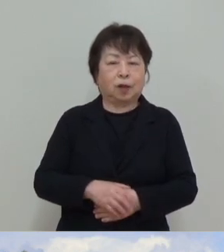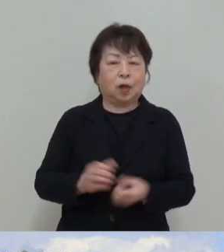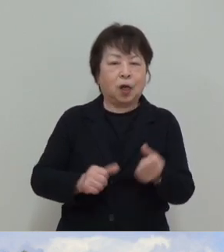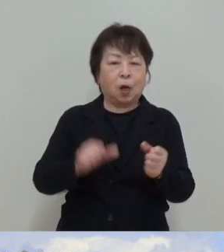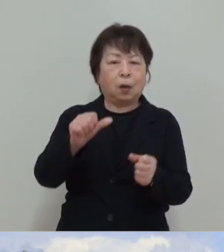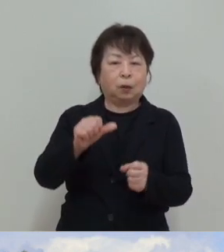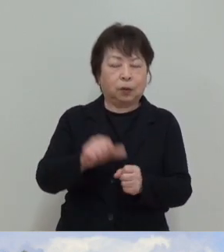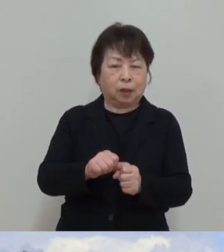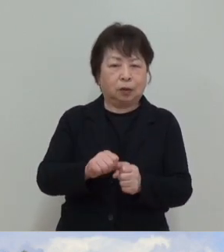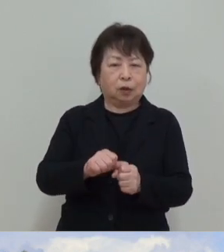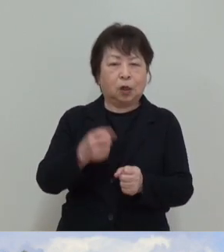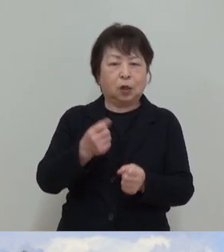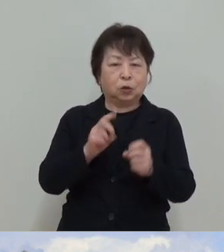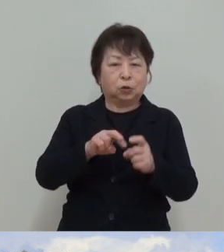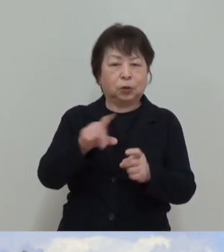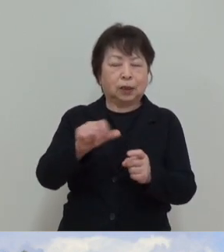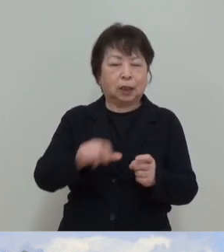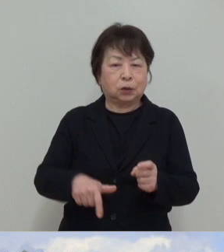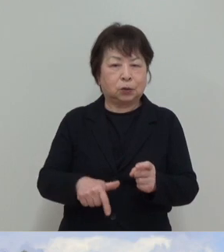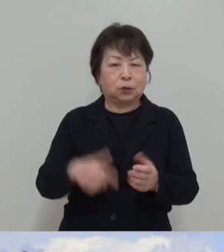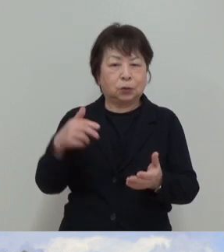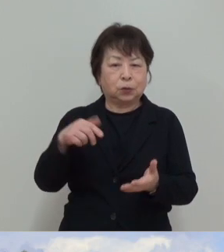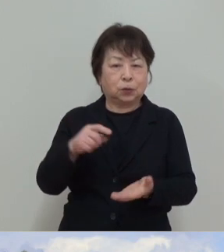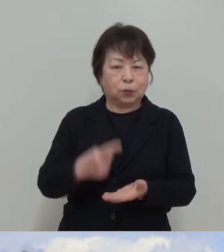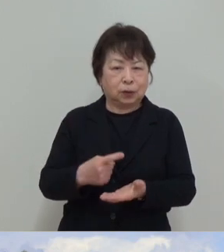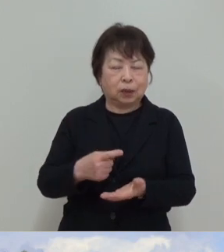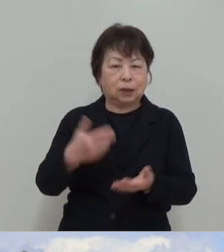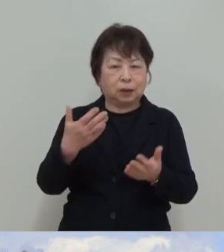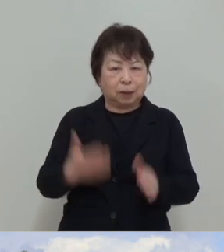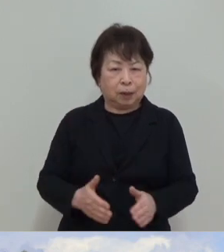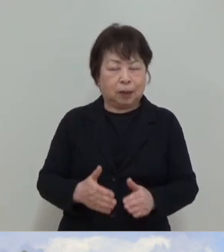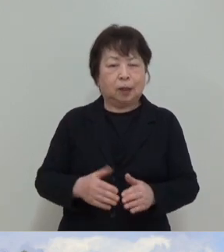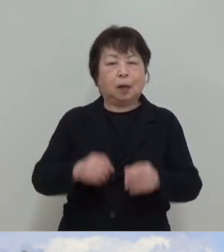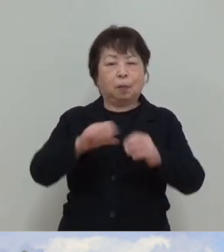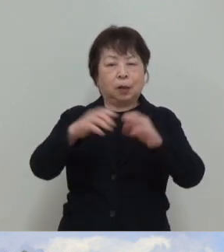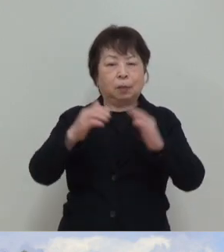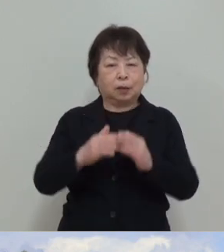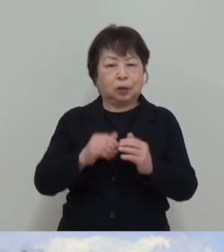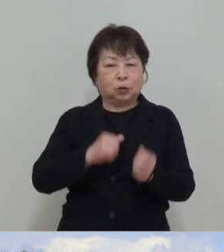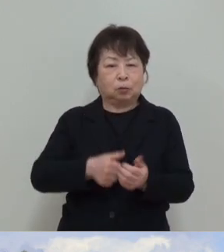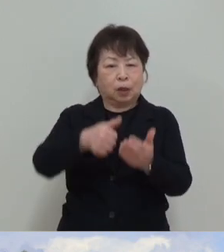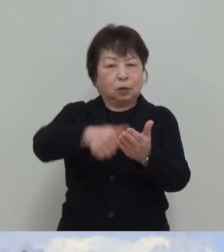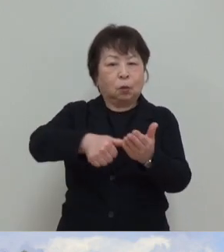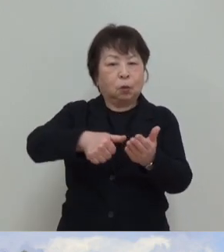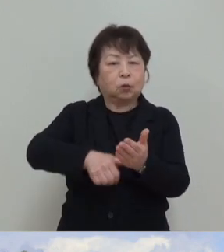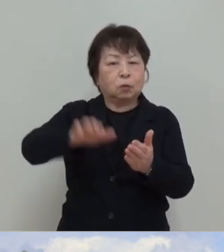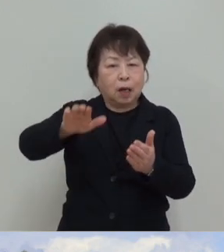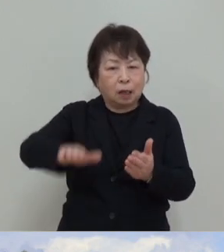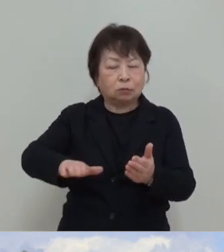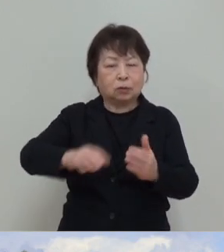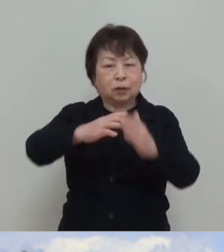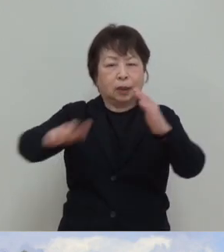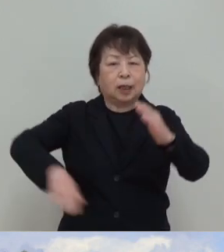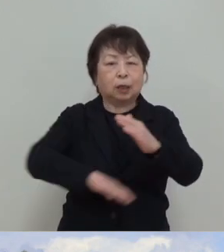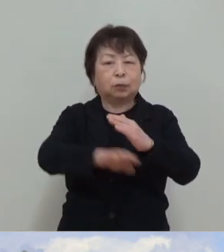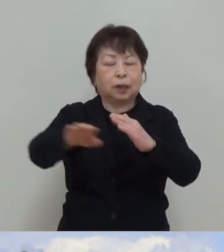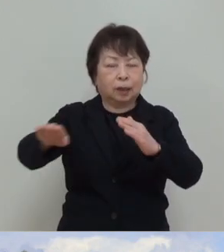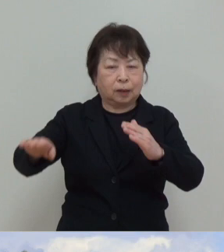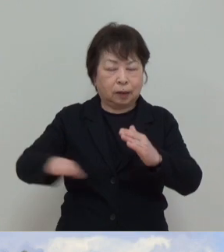5年12月1日現在で森町に住民登録がある世帯のう